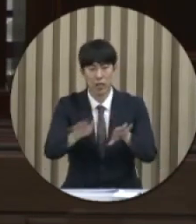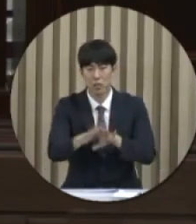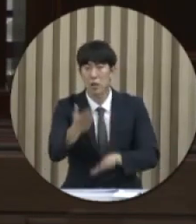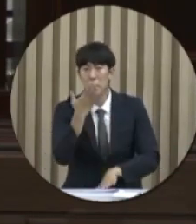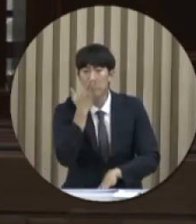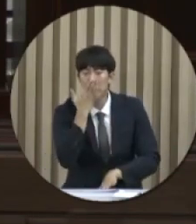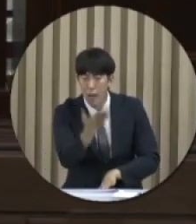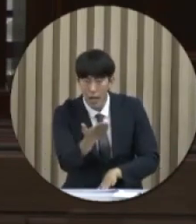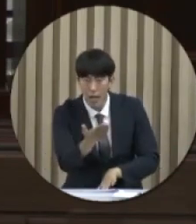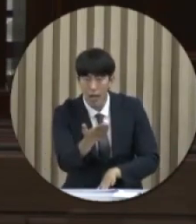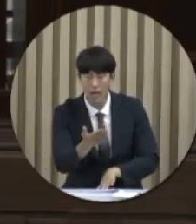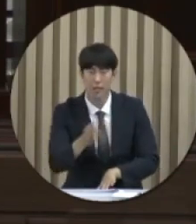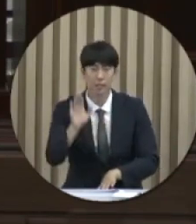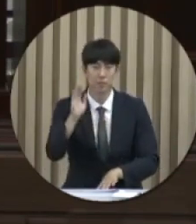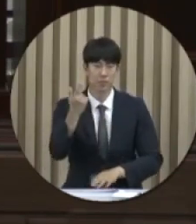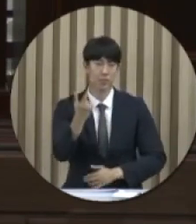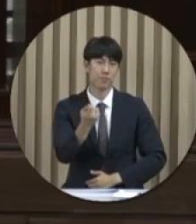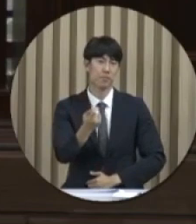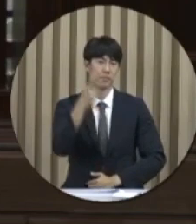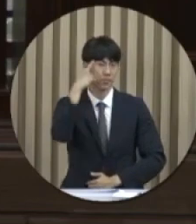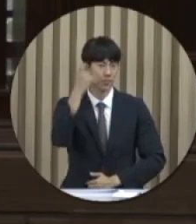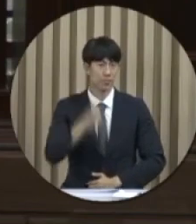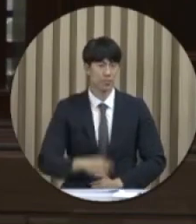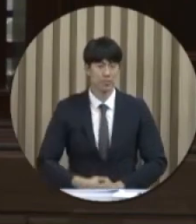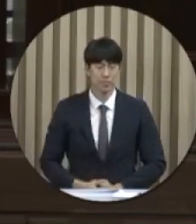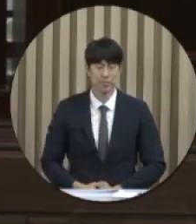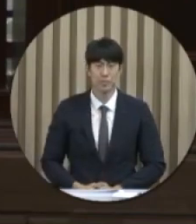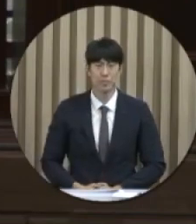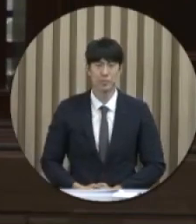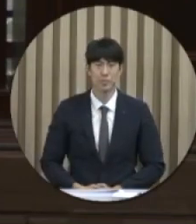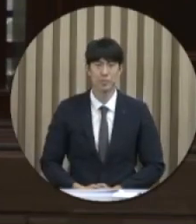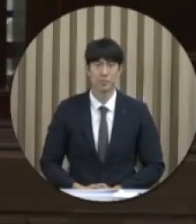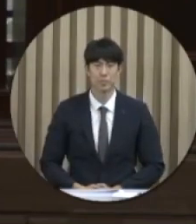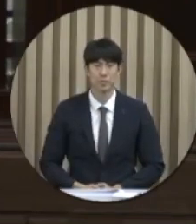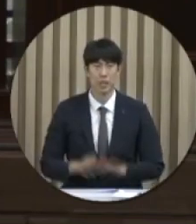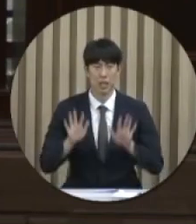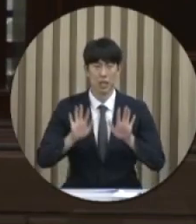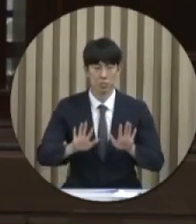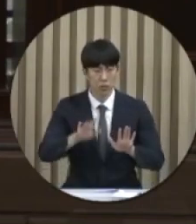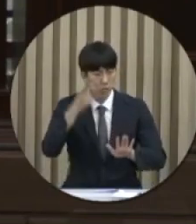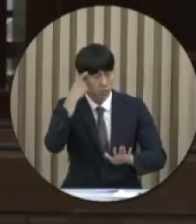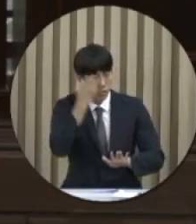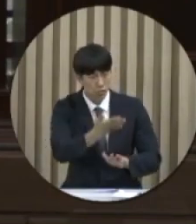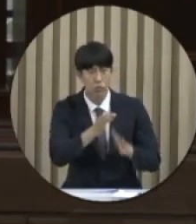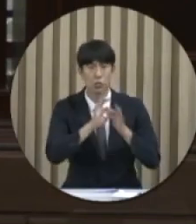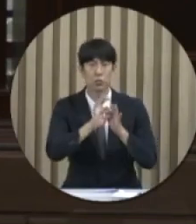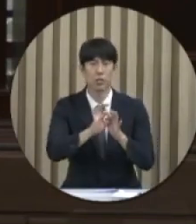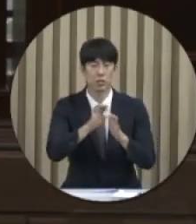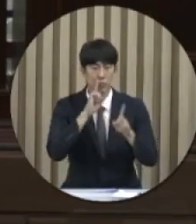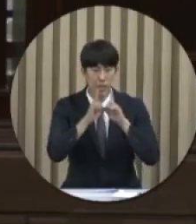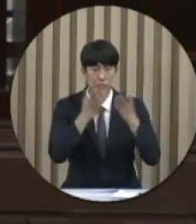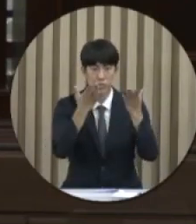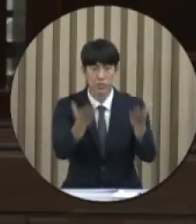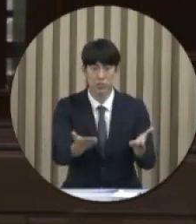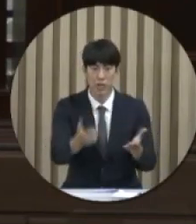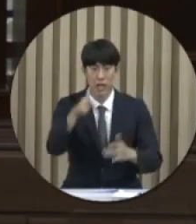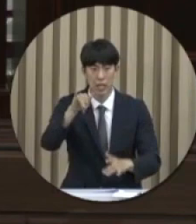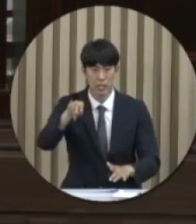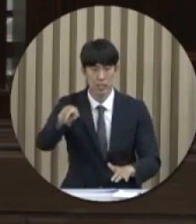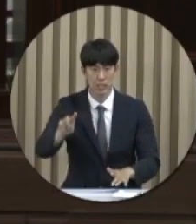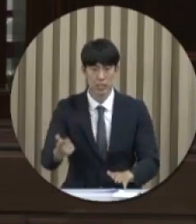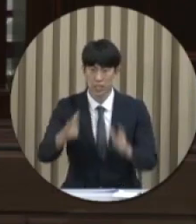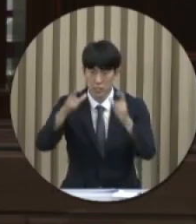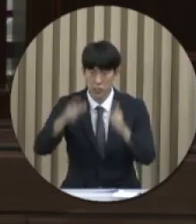있는 실마리가 되지 않을까 생각해 보게 됩니다. 이번 시정 질문을 통해서 말씀드렸던 기산지구